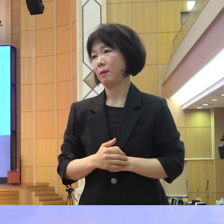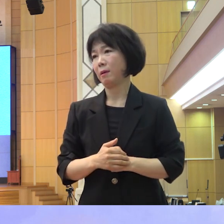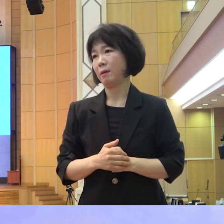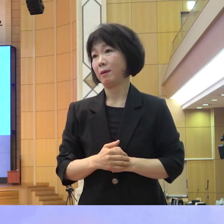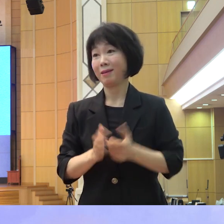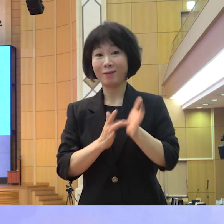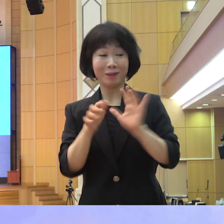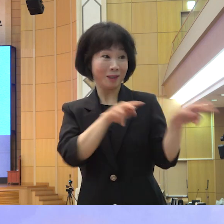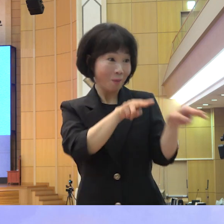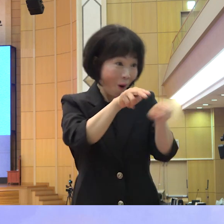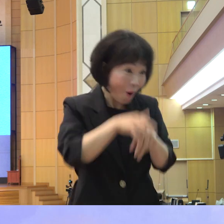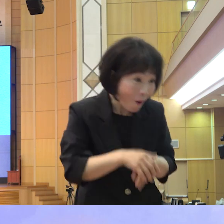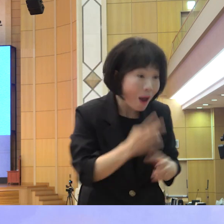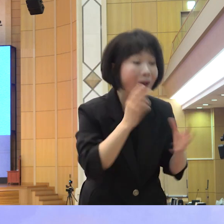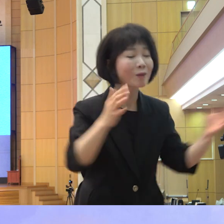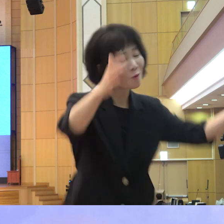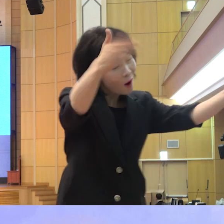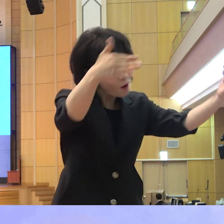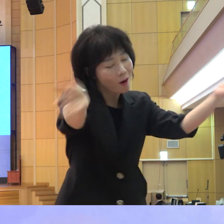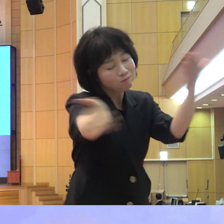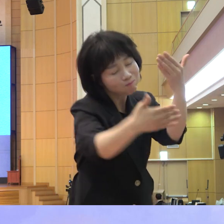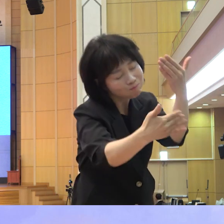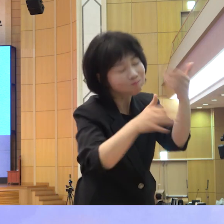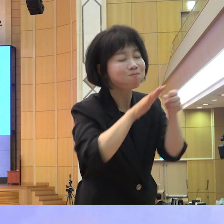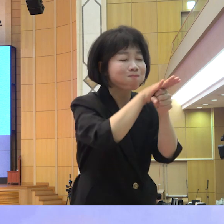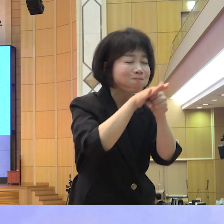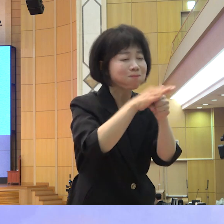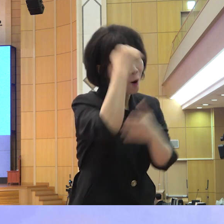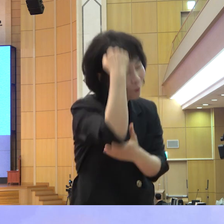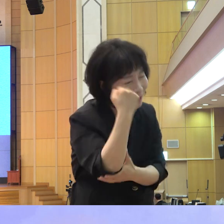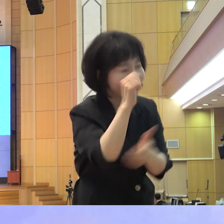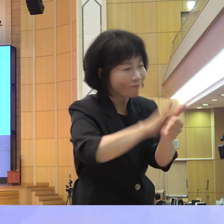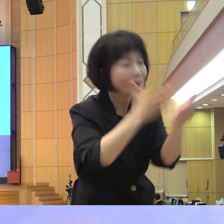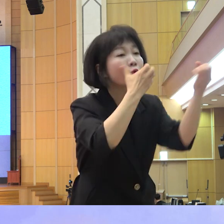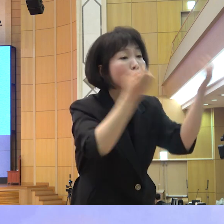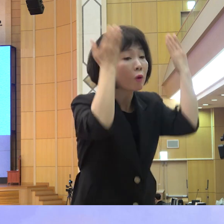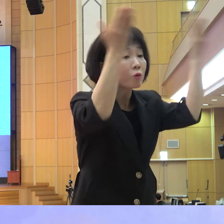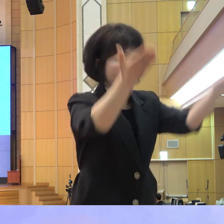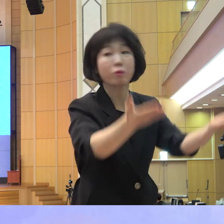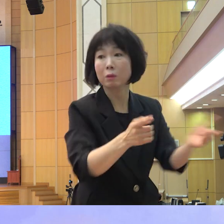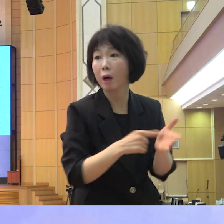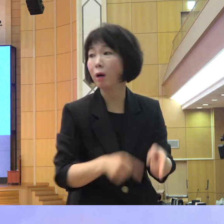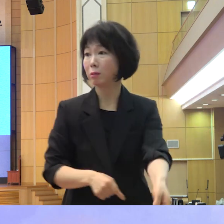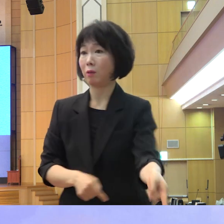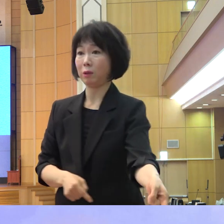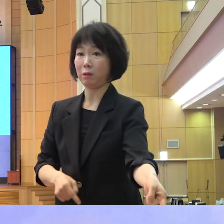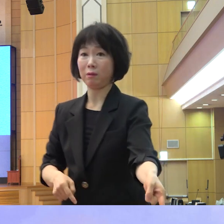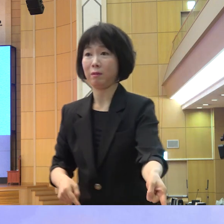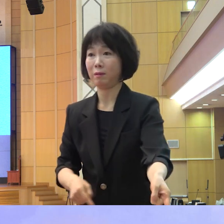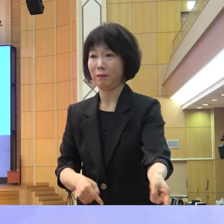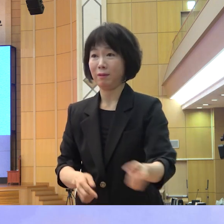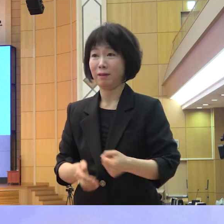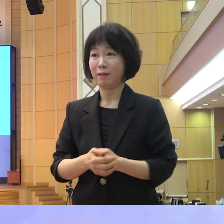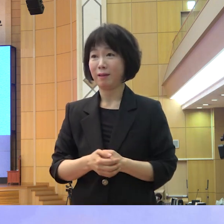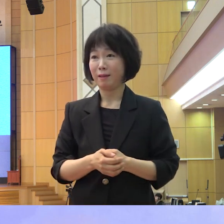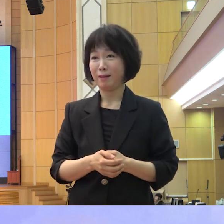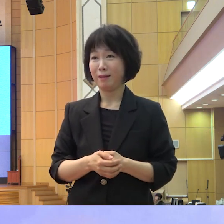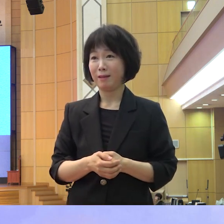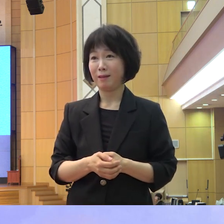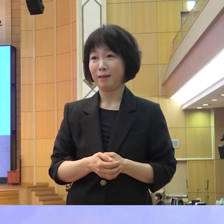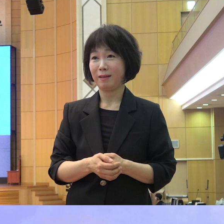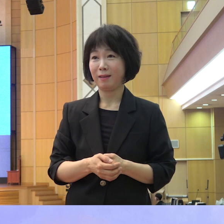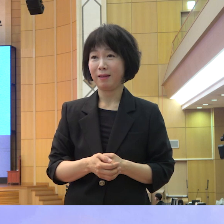아이들을 사랑하시면서 안아주시고 응원하시면서 축복하시고, 할렐루야, 그렇다라는 거예요.